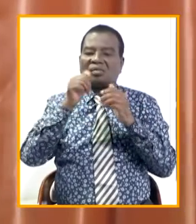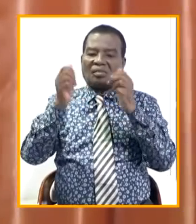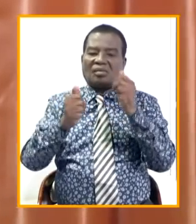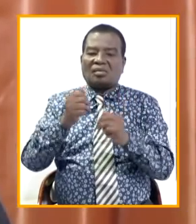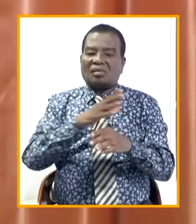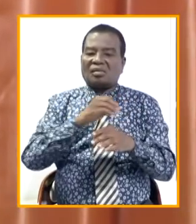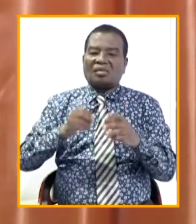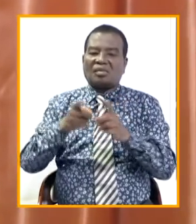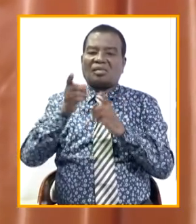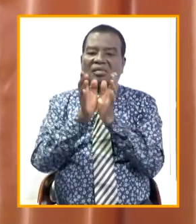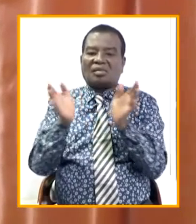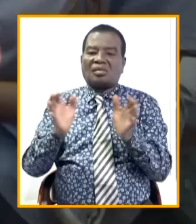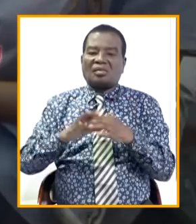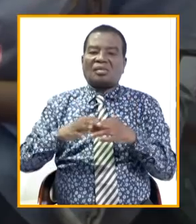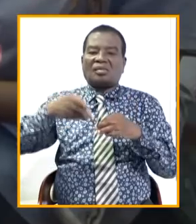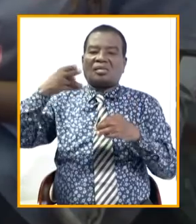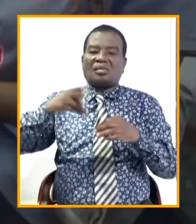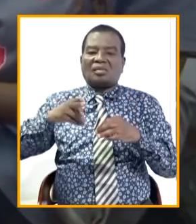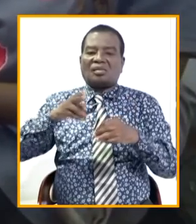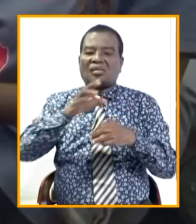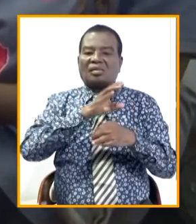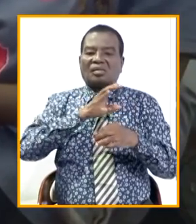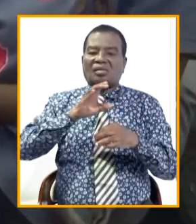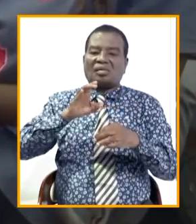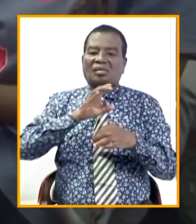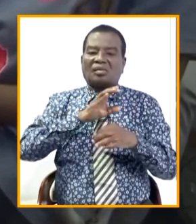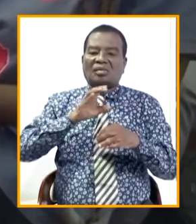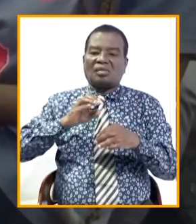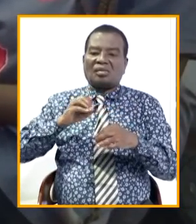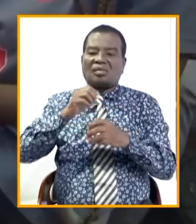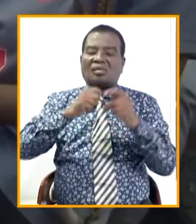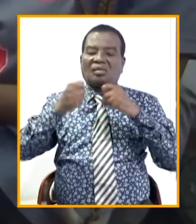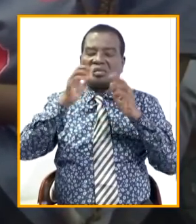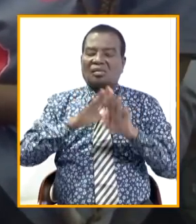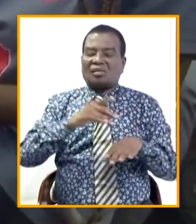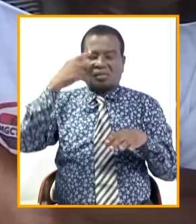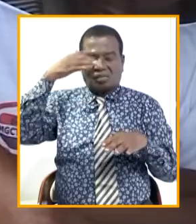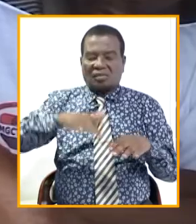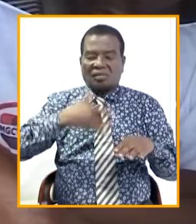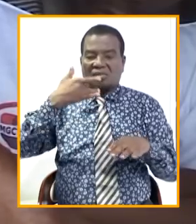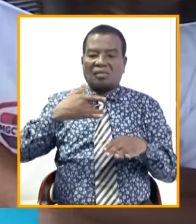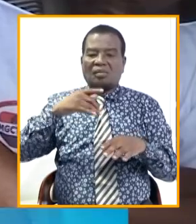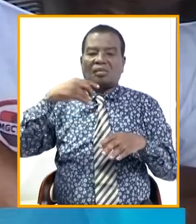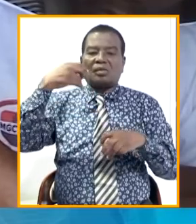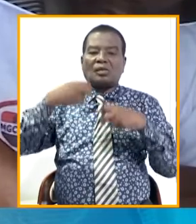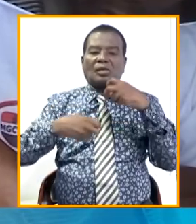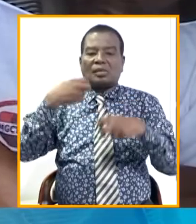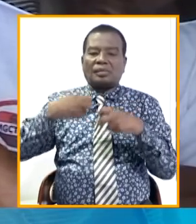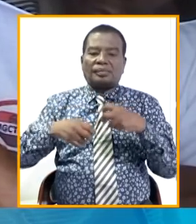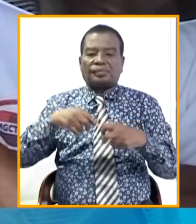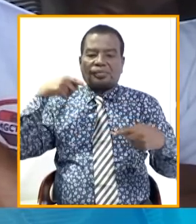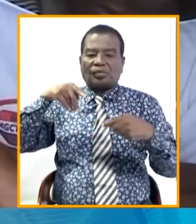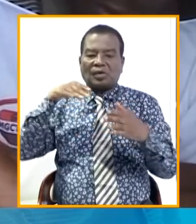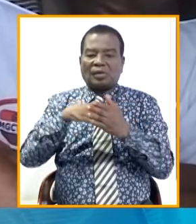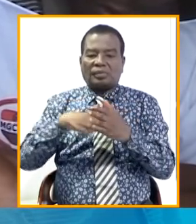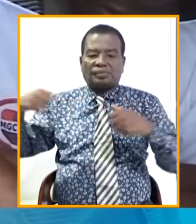Diaby Ibrahim, directeur général du Haut Conseil des transporteurs, a saisi l'occasion pour sensibiliser. La question de la lutte contre les